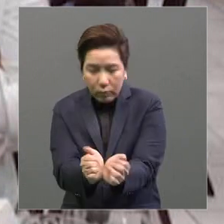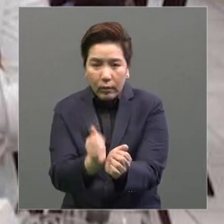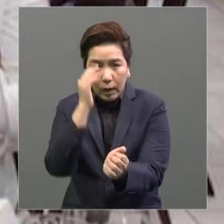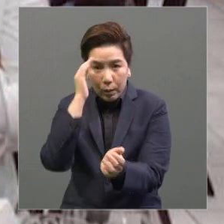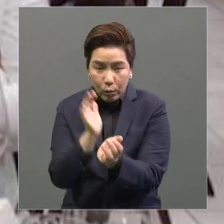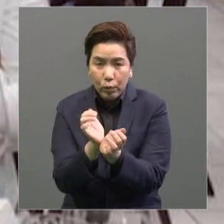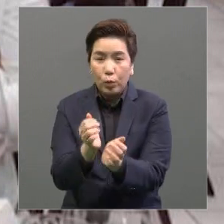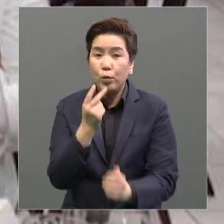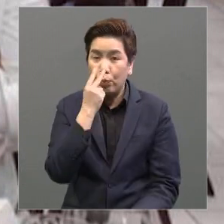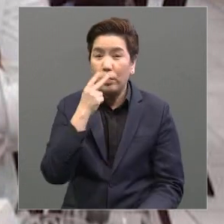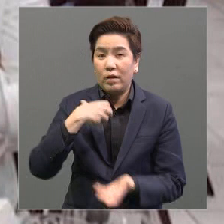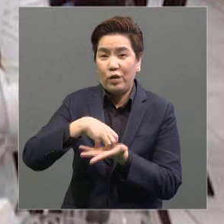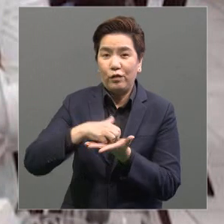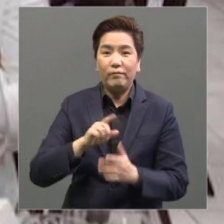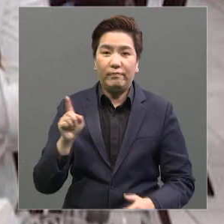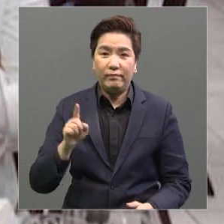ลองฟังเสียงบางช่วงบางตอนครับ